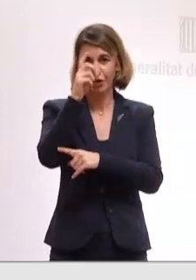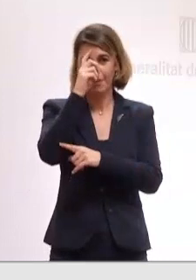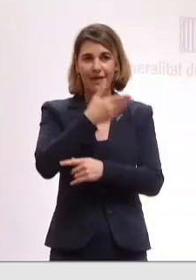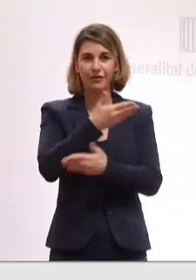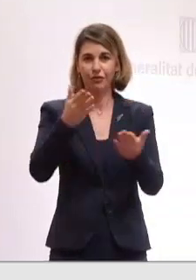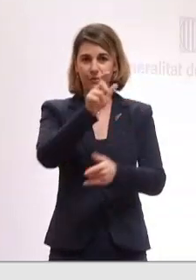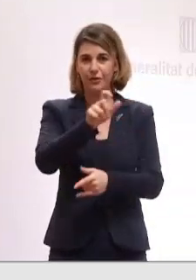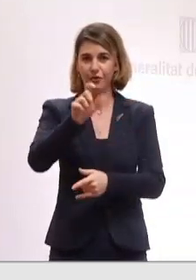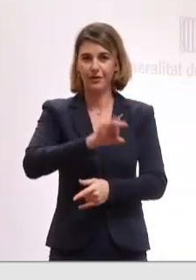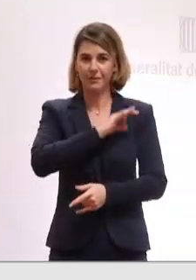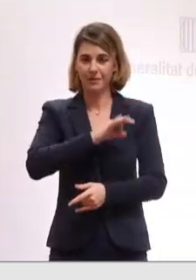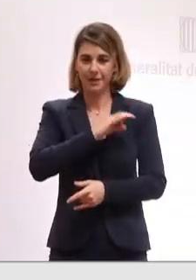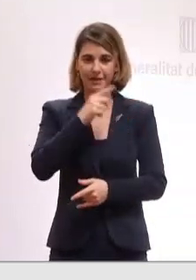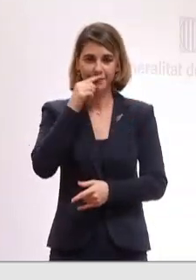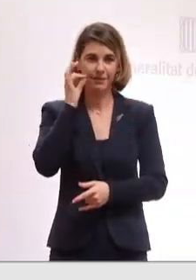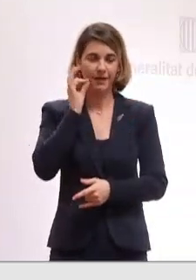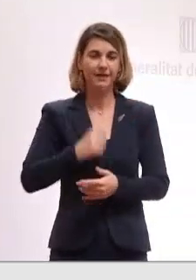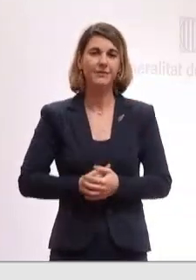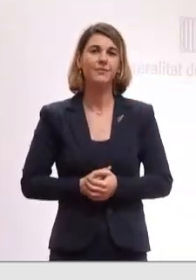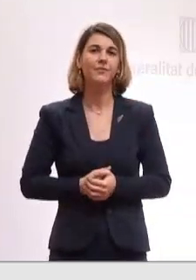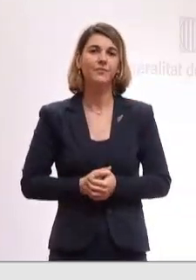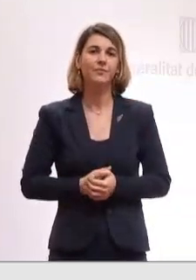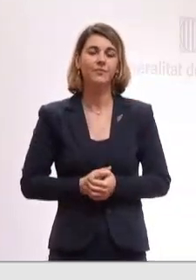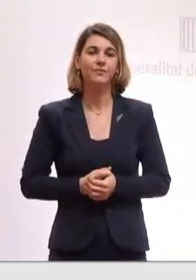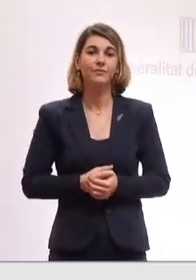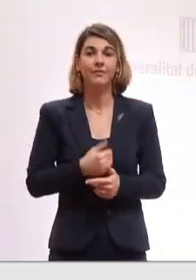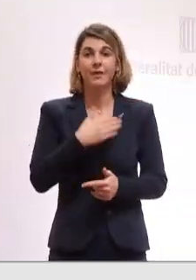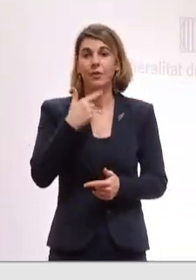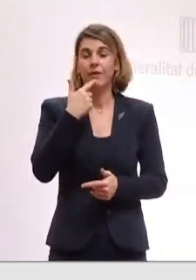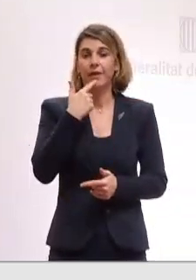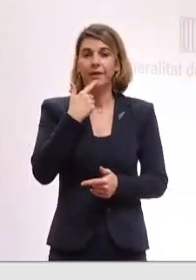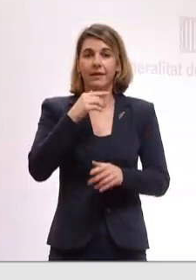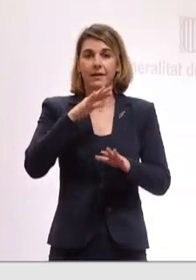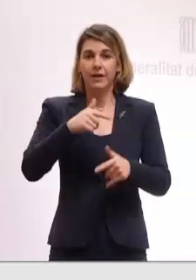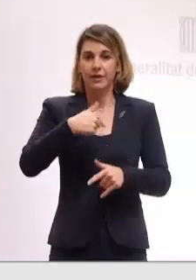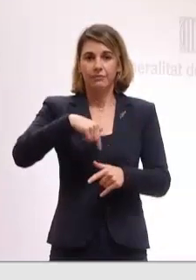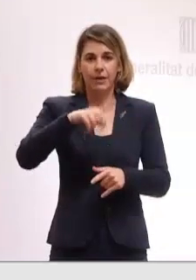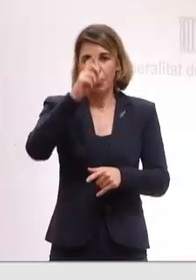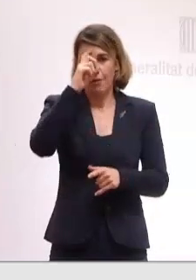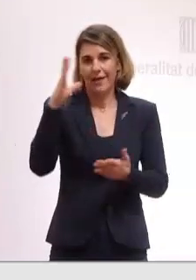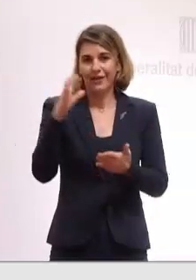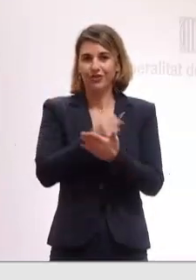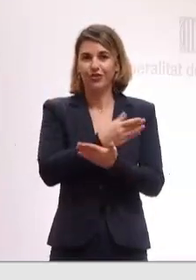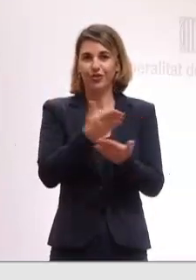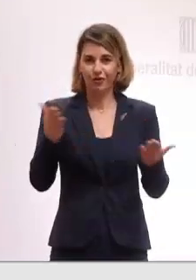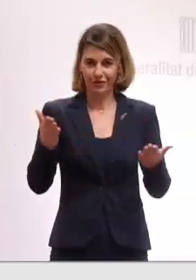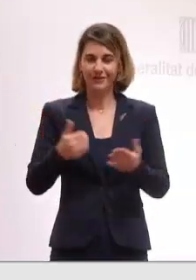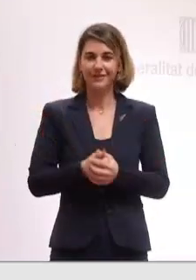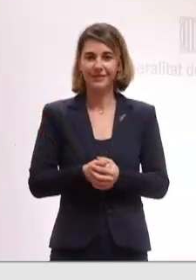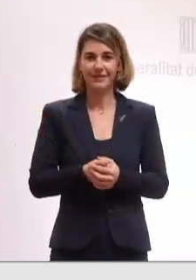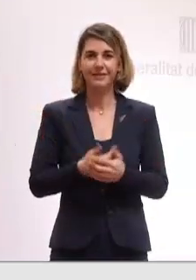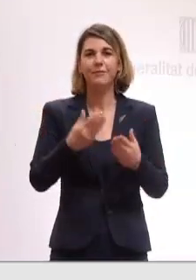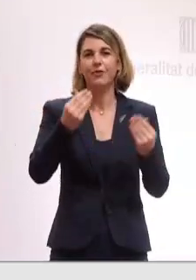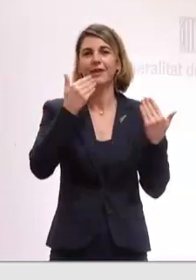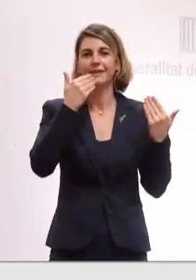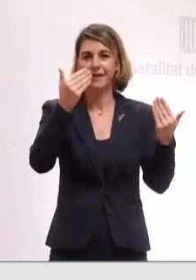tots els premiats i premiades i, per tant, en nom de tots ells i de totes elles, donem